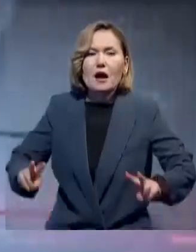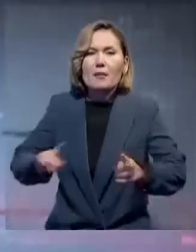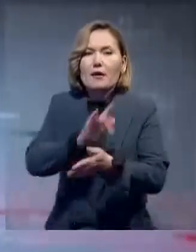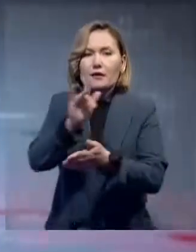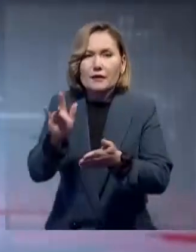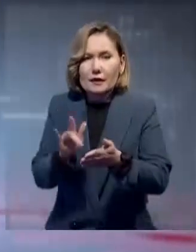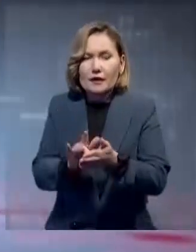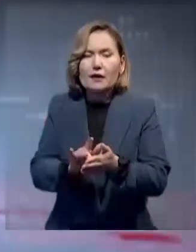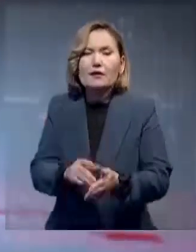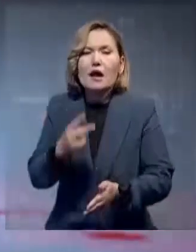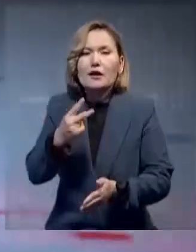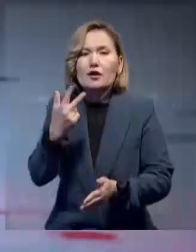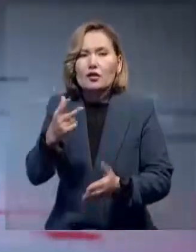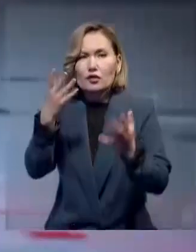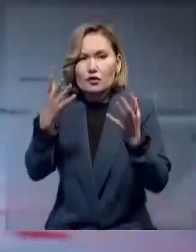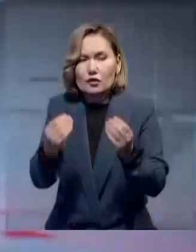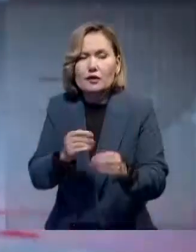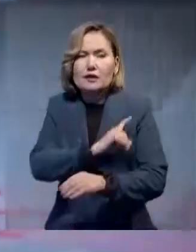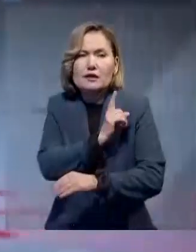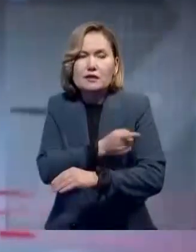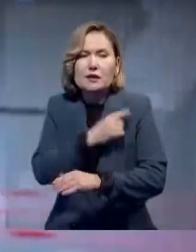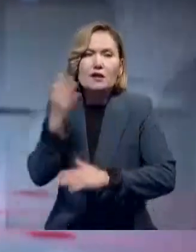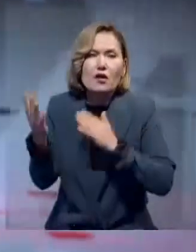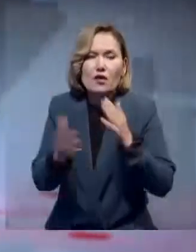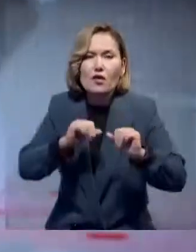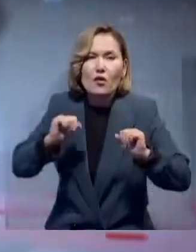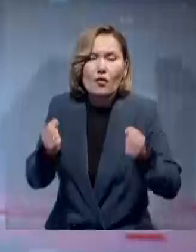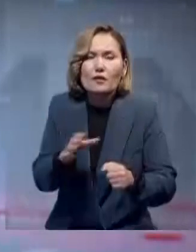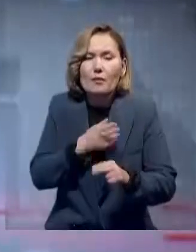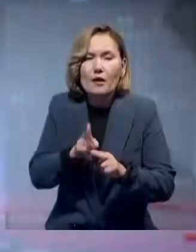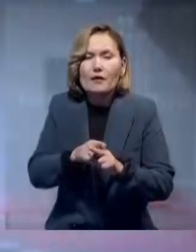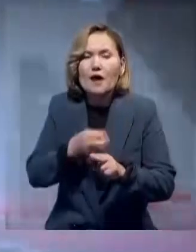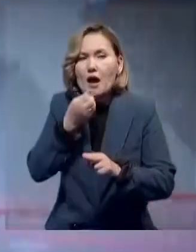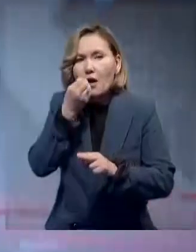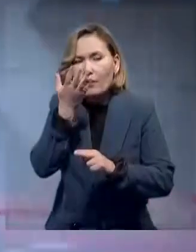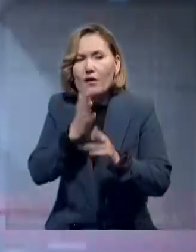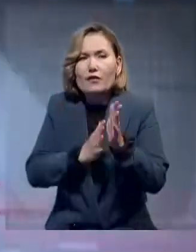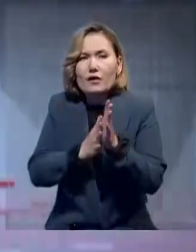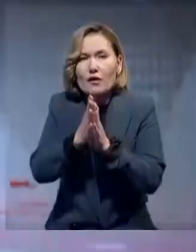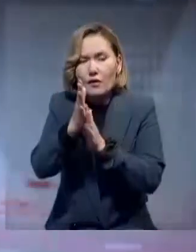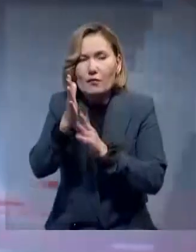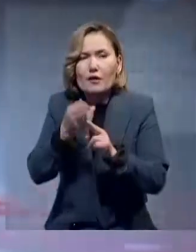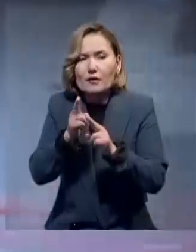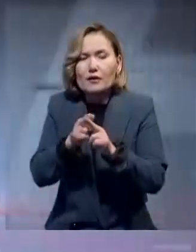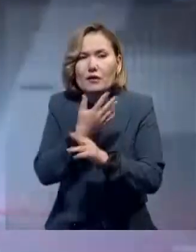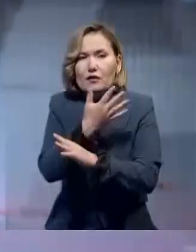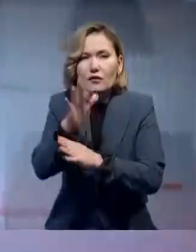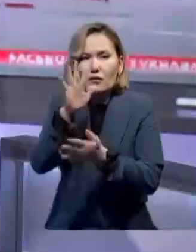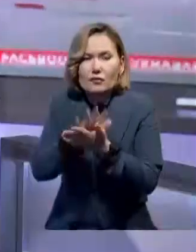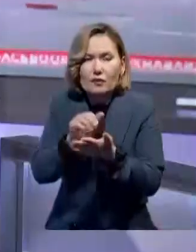Елордалықтар үшін кейінгі 2-3 күн оңайға соқпады. Алдында ғана ағашы бүршік атып, шаңы шығып жатқан қаланы қалың қар